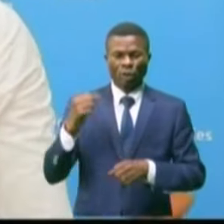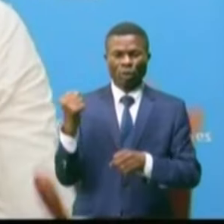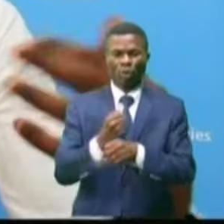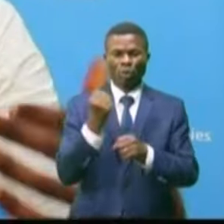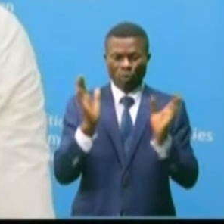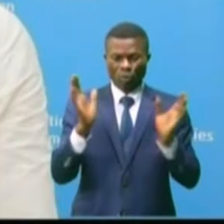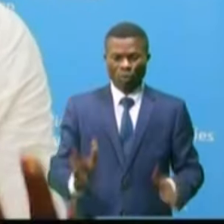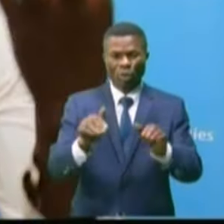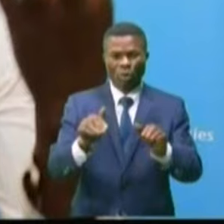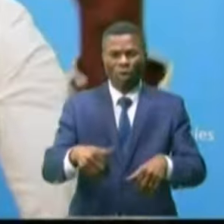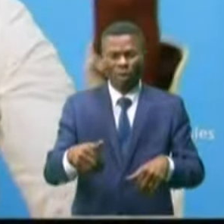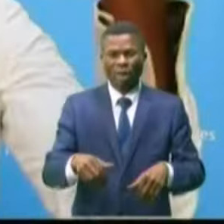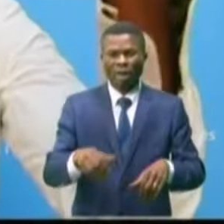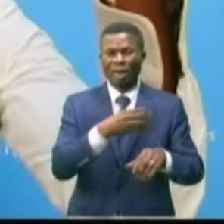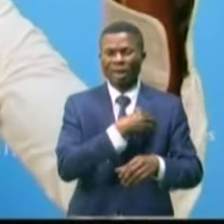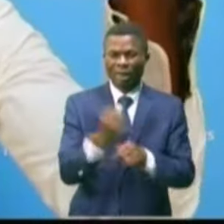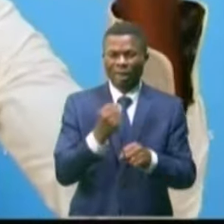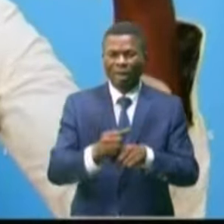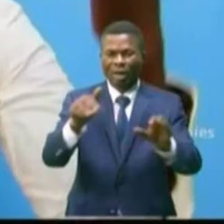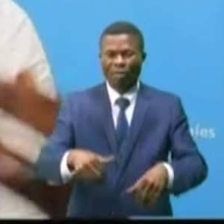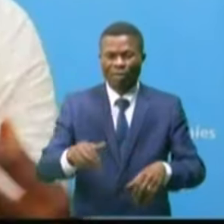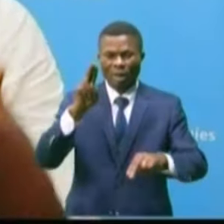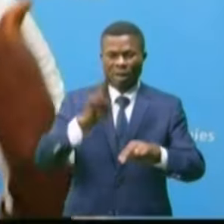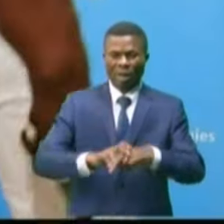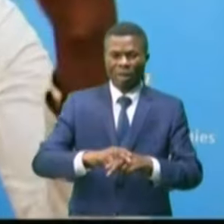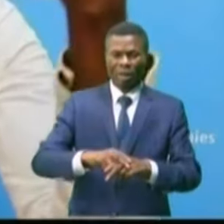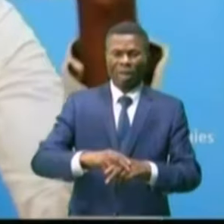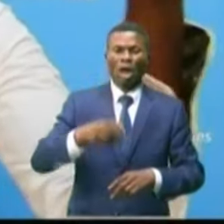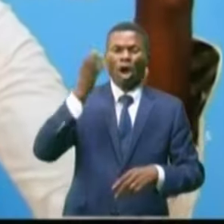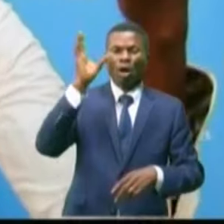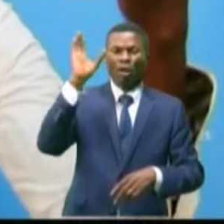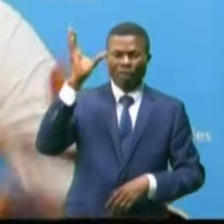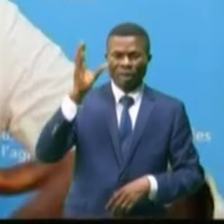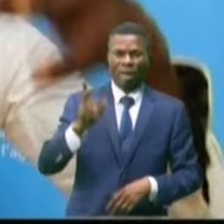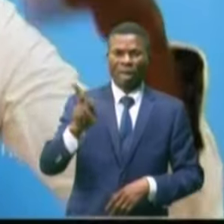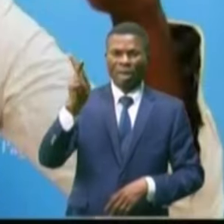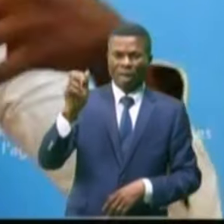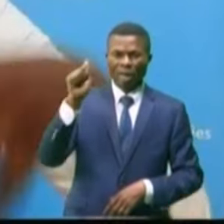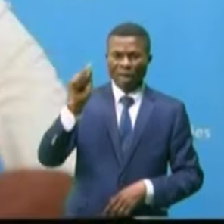et agriculteurs habitant la zone rurale de Kamwecha,